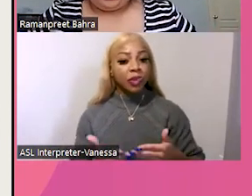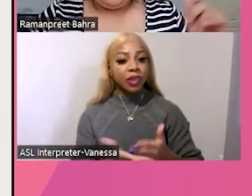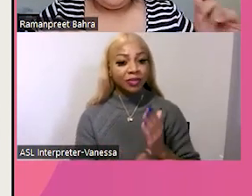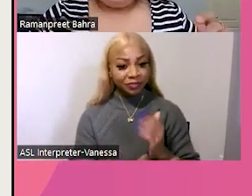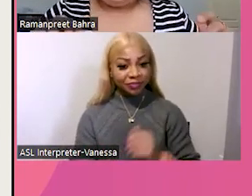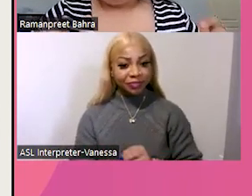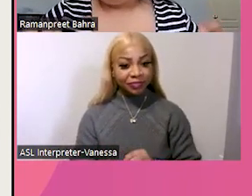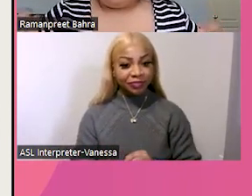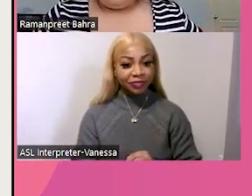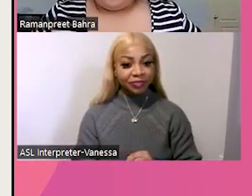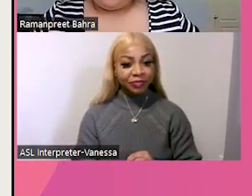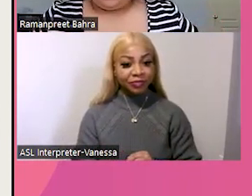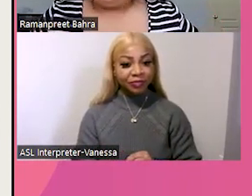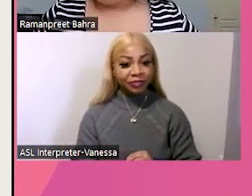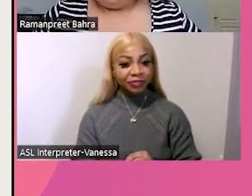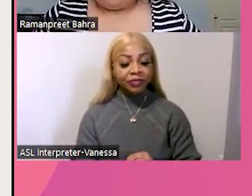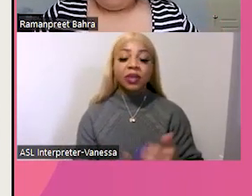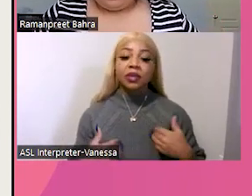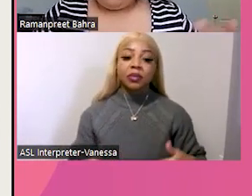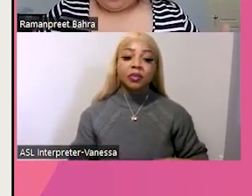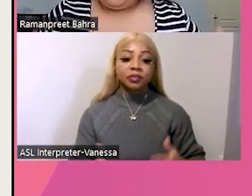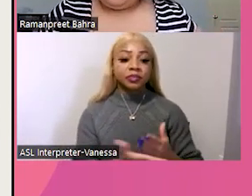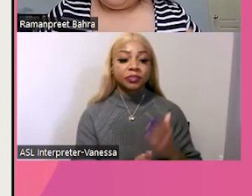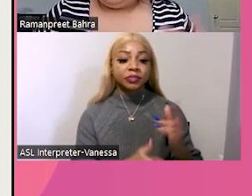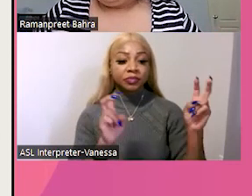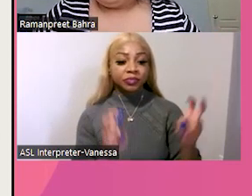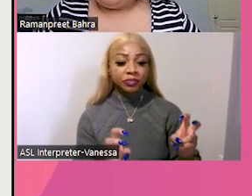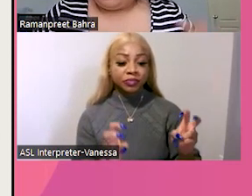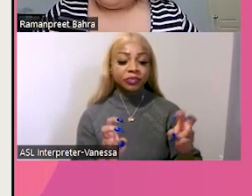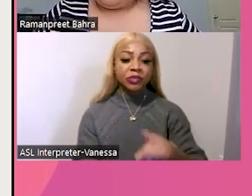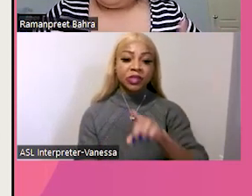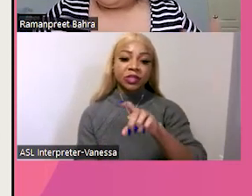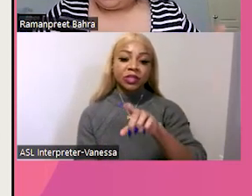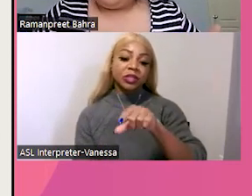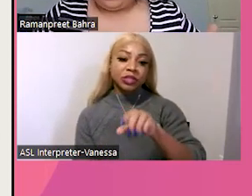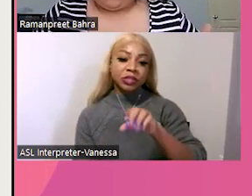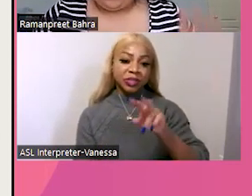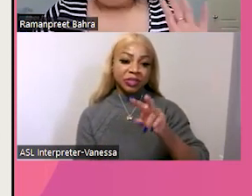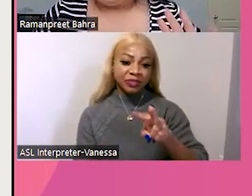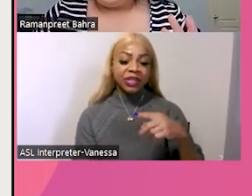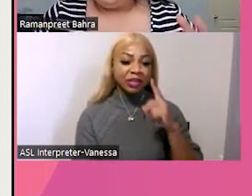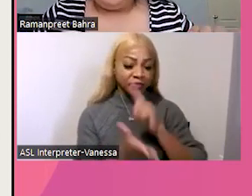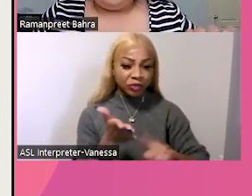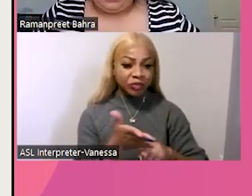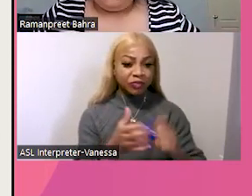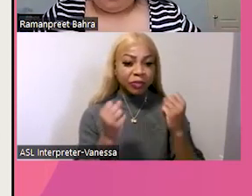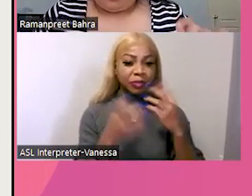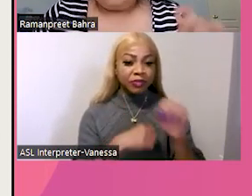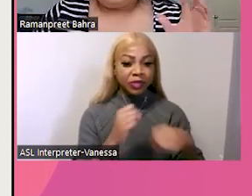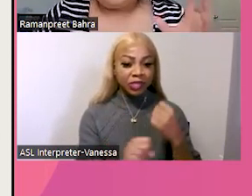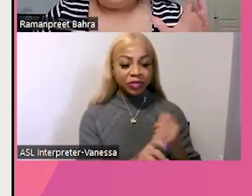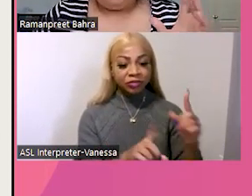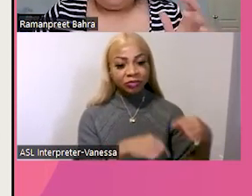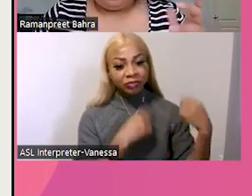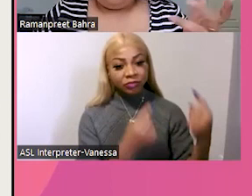taux encore plus élevé. Et en tant qu'enjeu de droit de la personne, ces questions ont